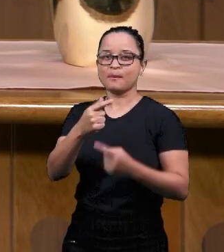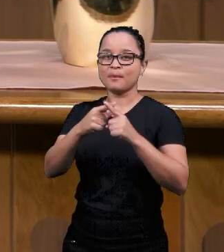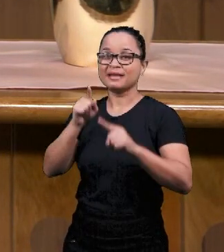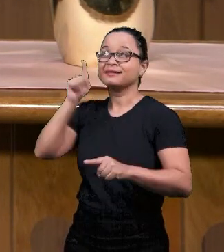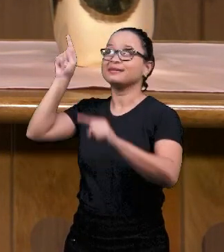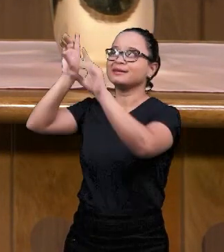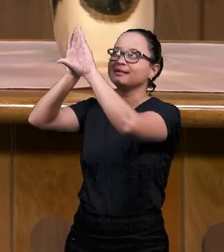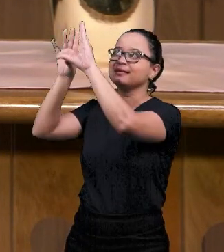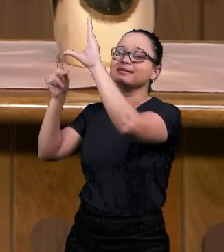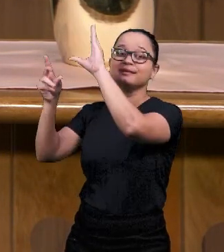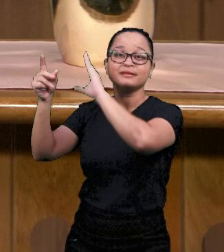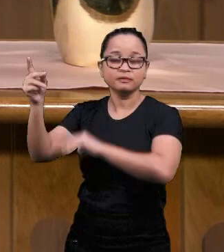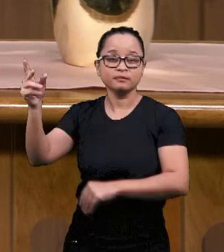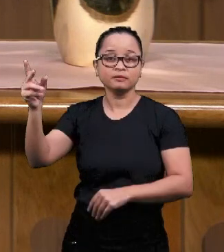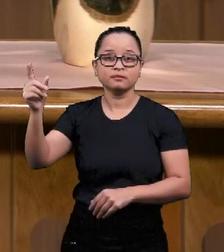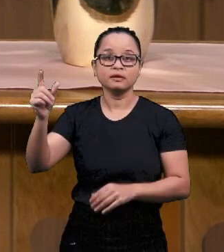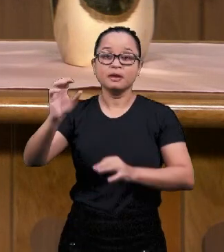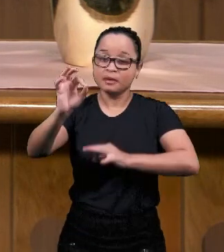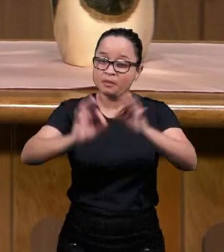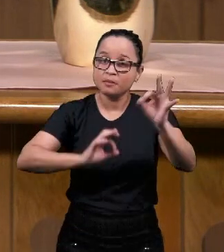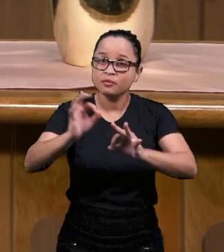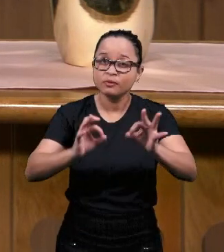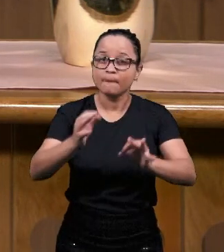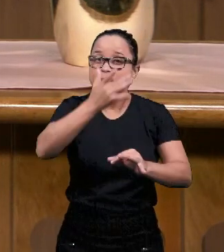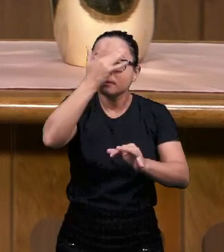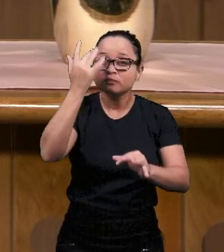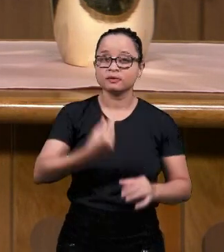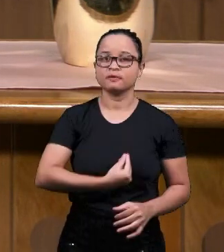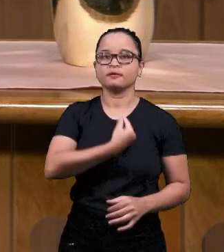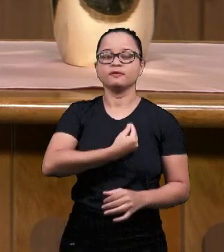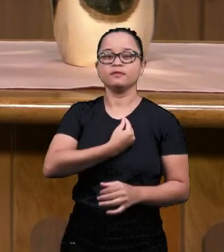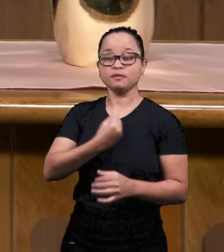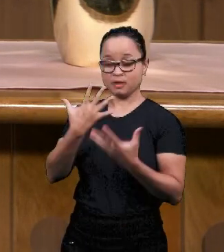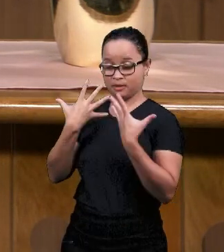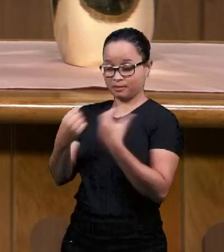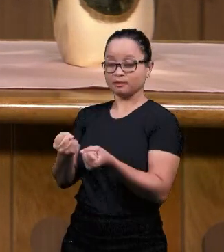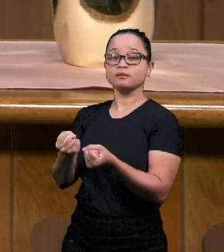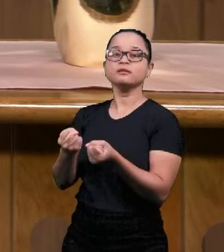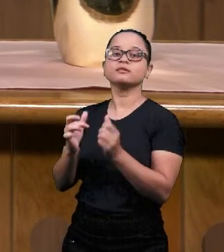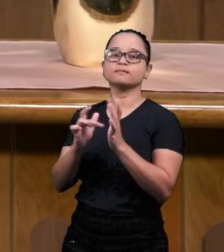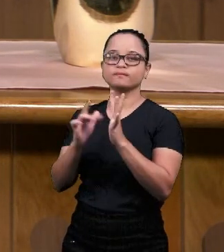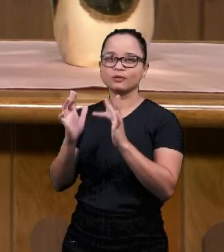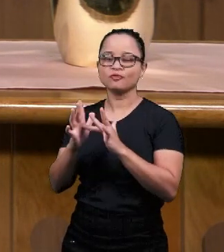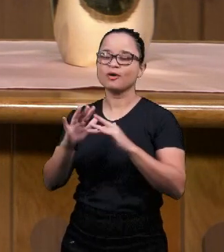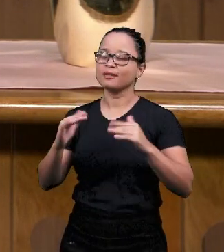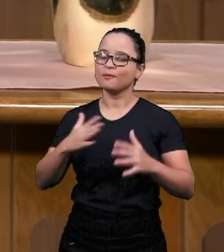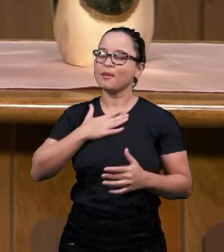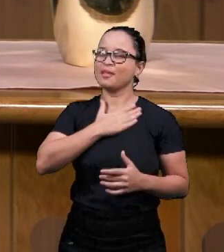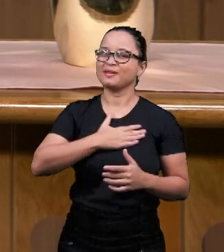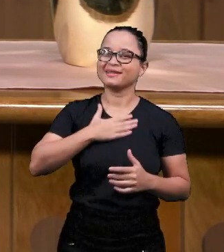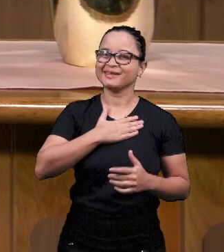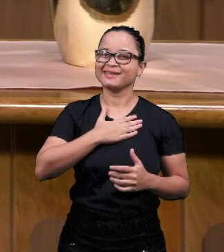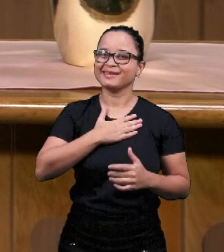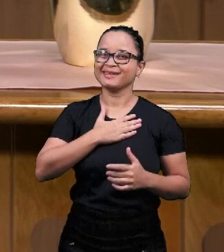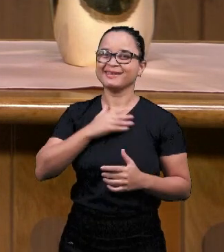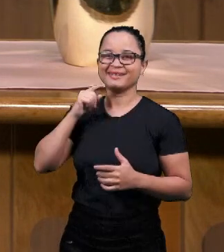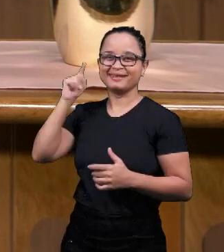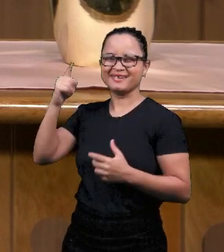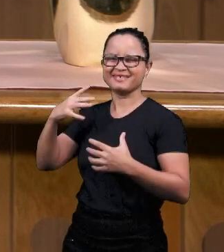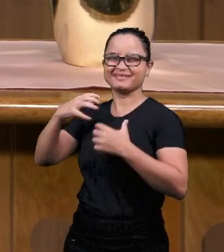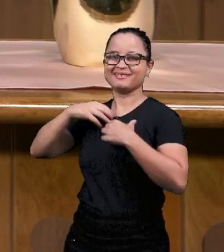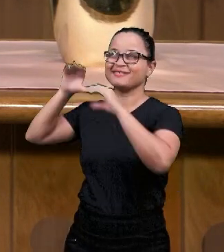сердце человека, что Бог приготовил для людей Царство Божие, для тех, кто принимает